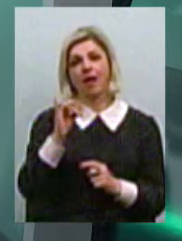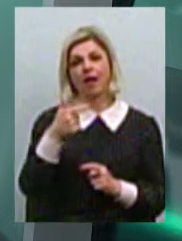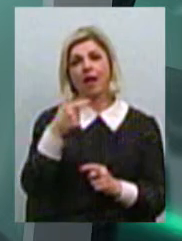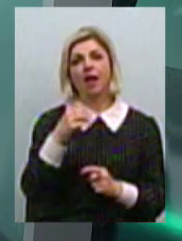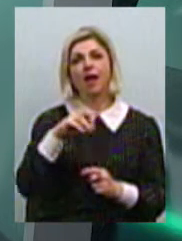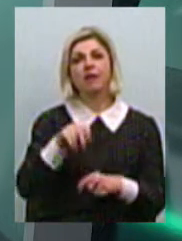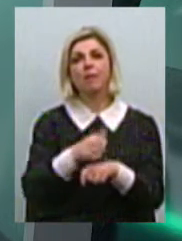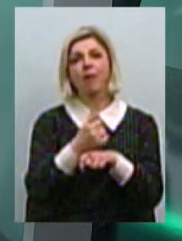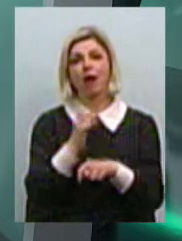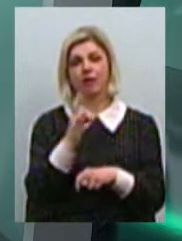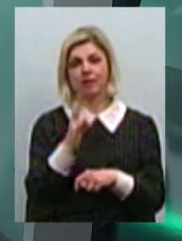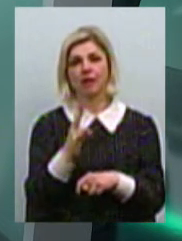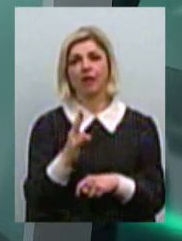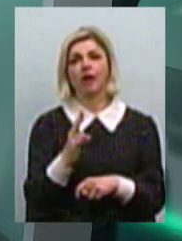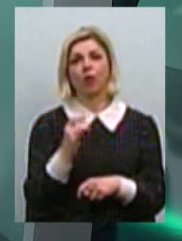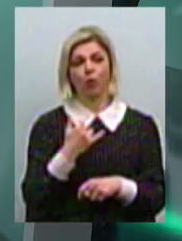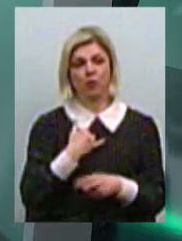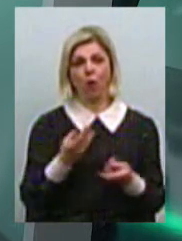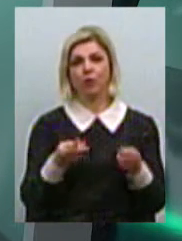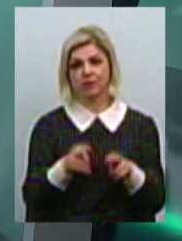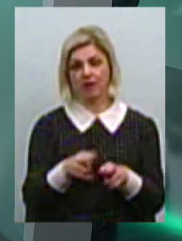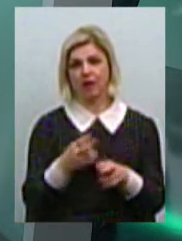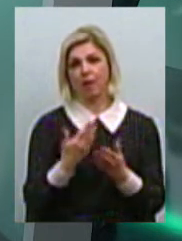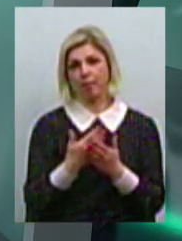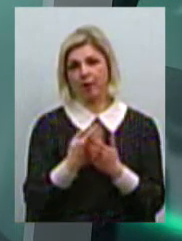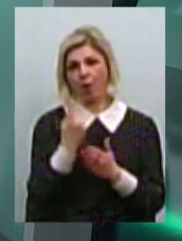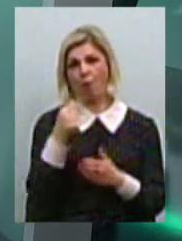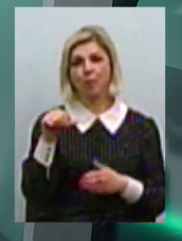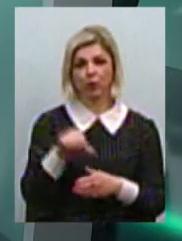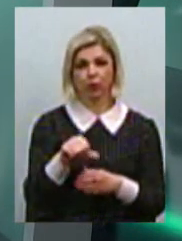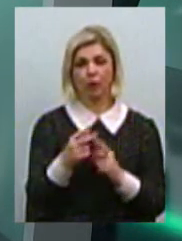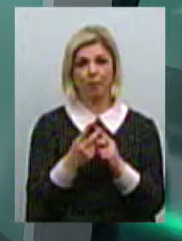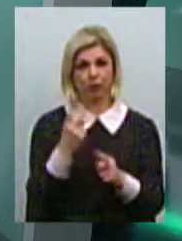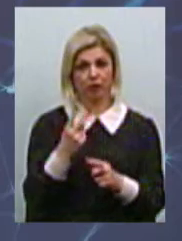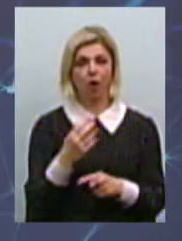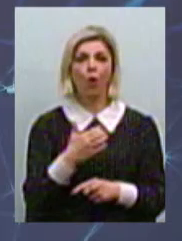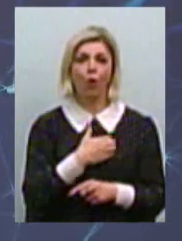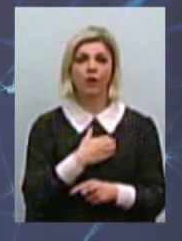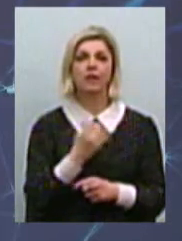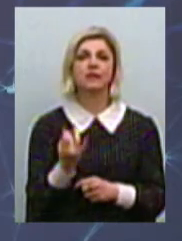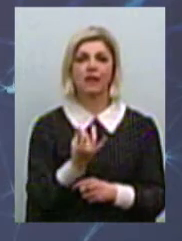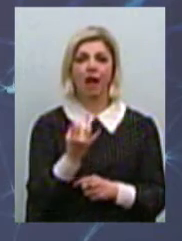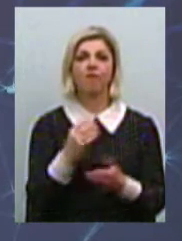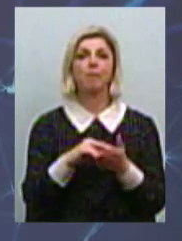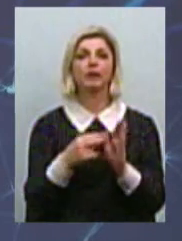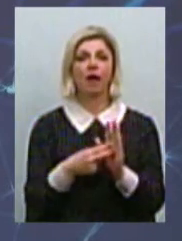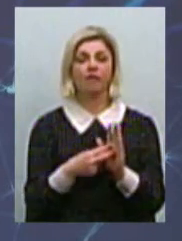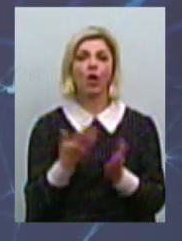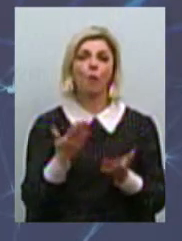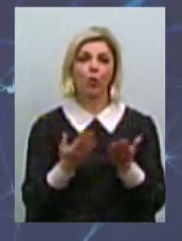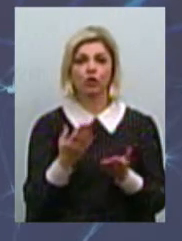претенденти на булаву. У нас залишається близько хвилини-півтори. Я хотів ще поцікавитись планами. Можливо, саме в цій